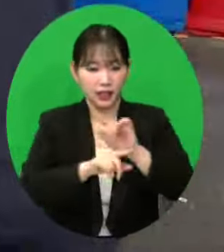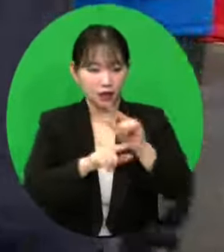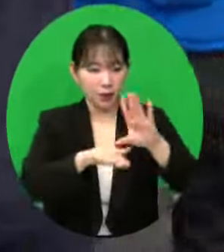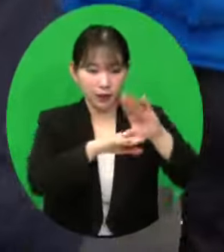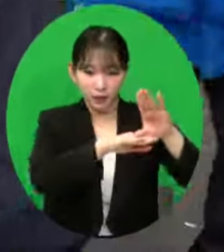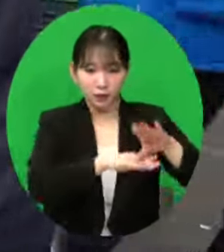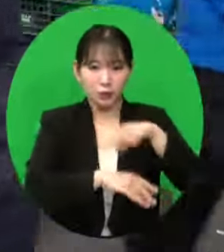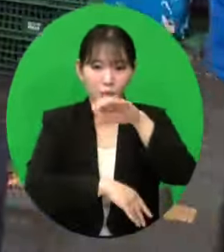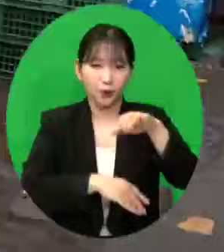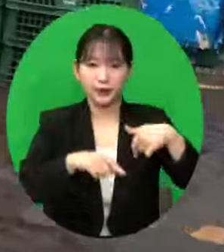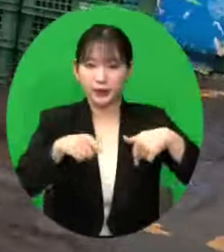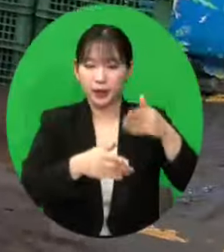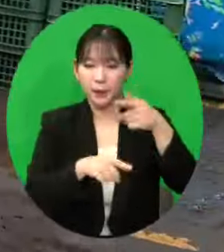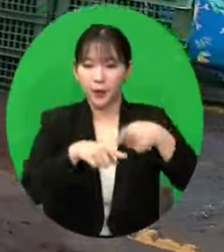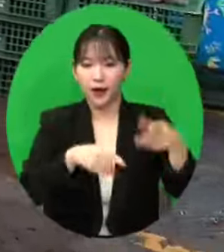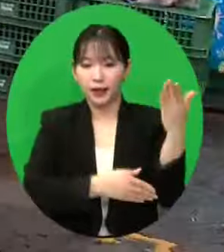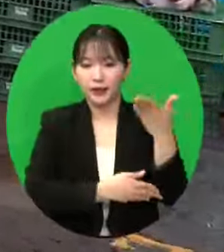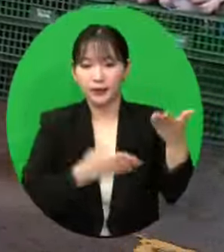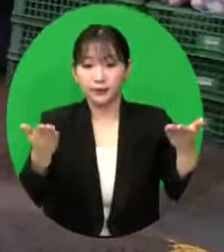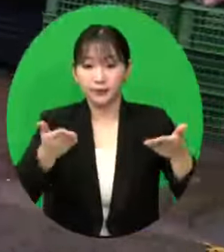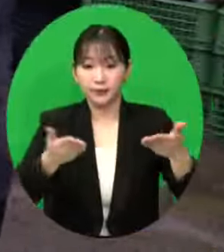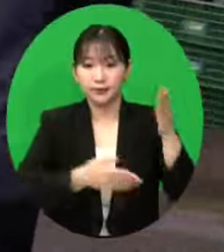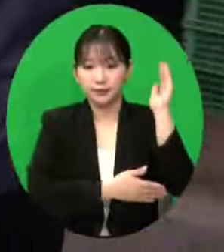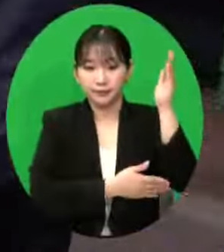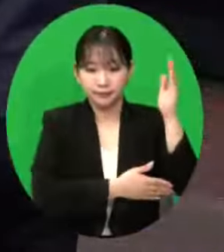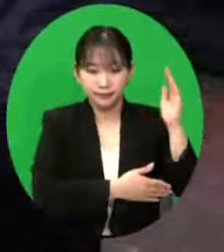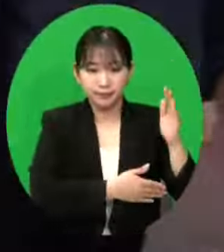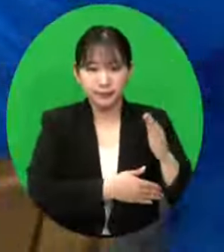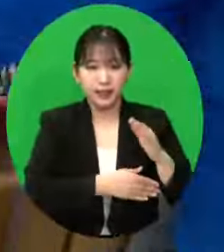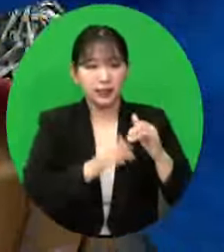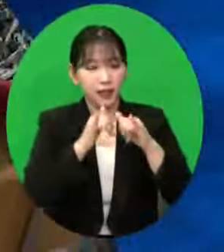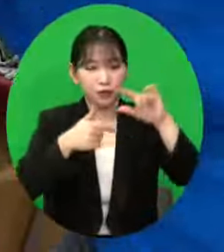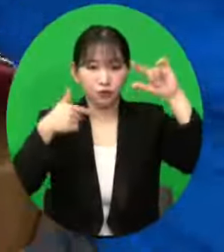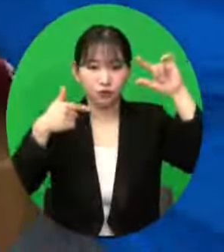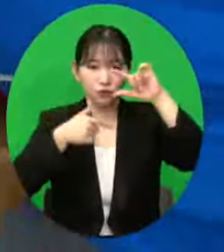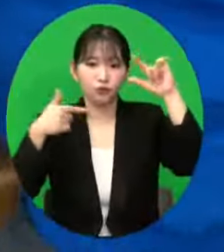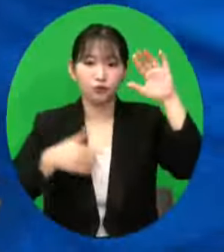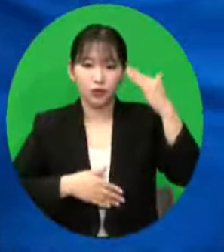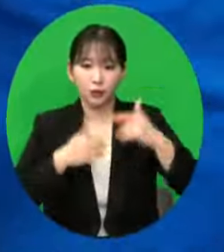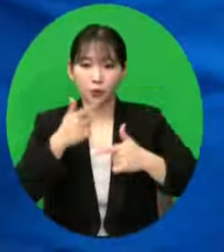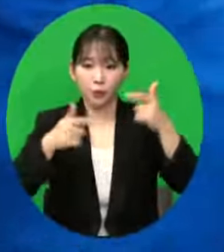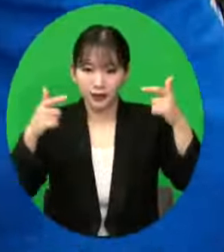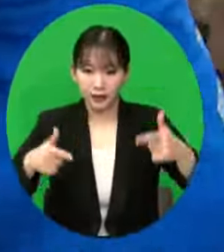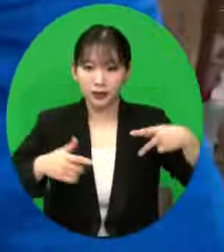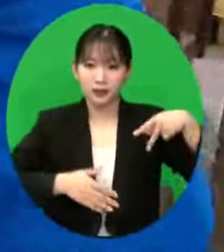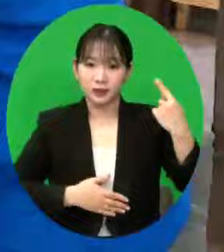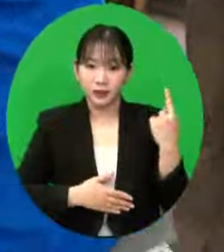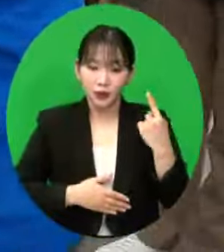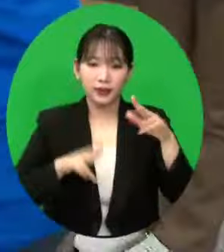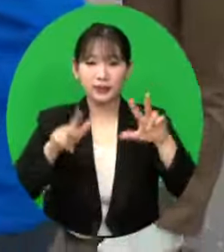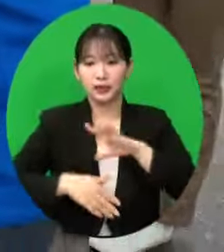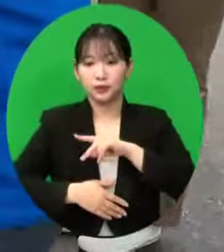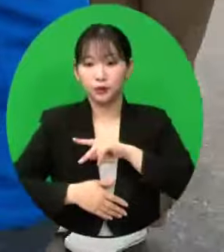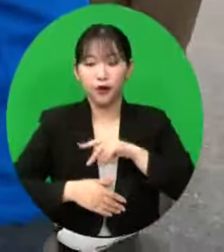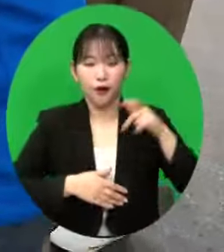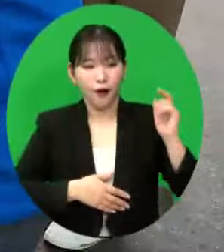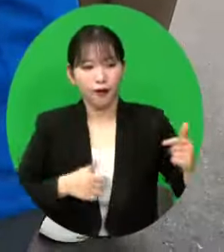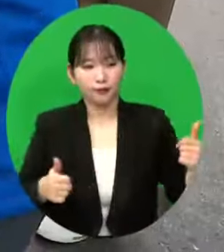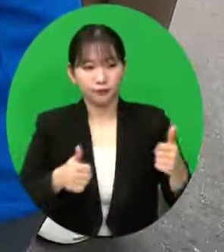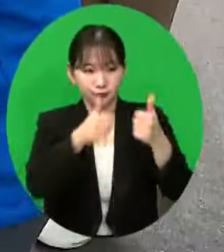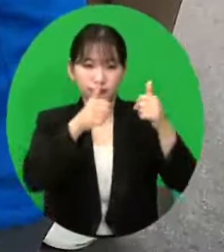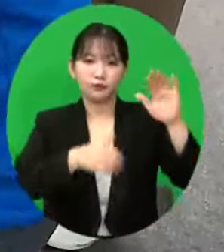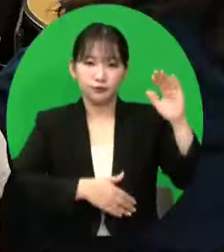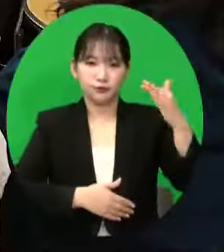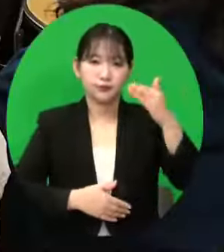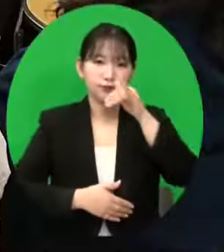매체에서 정치 평론가로 활동하면서 대중적인 인지도를 높이면서 목포 지역구에서도 현역 의원의 강력한